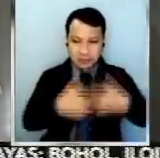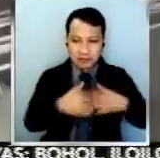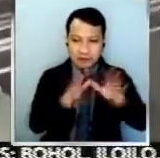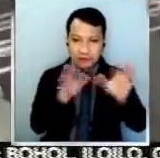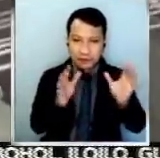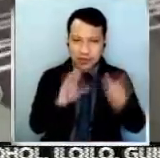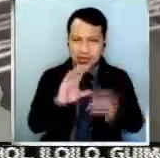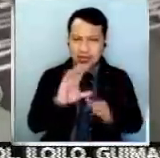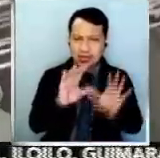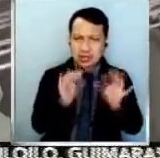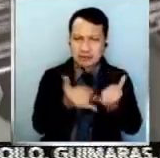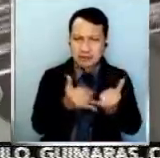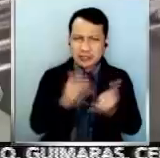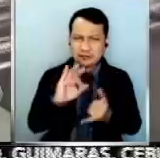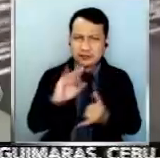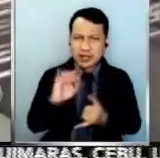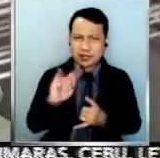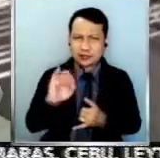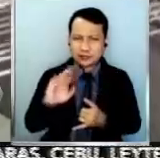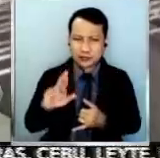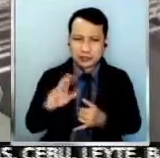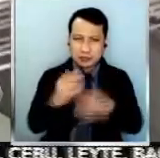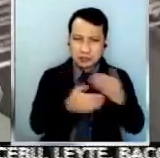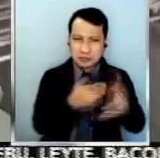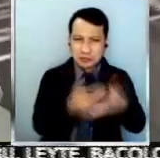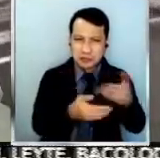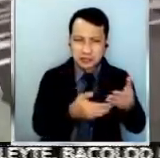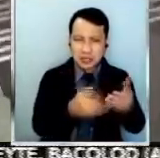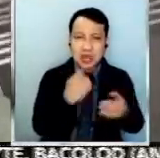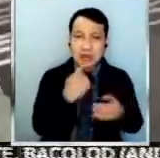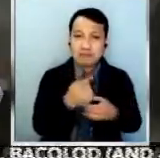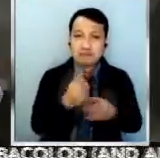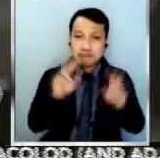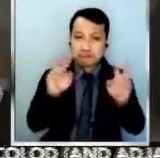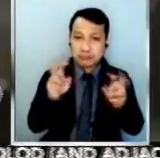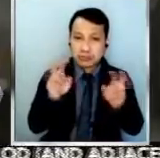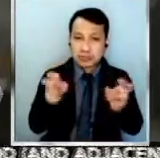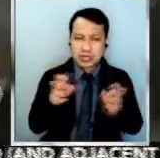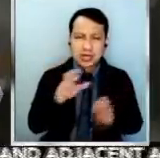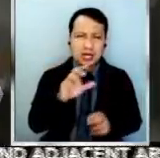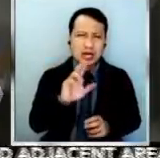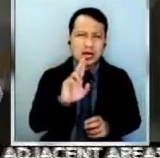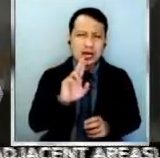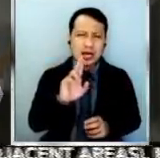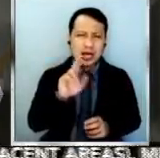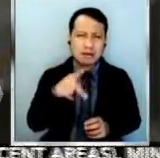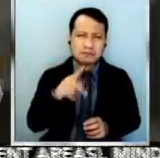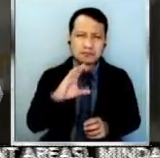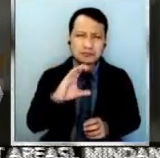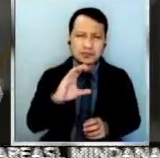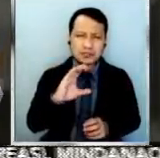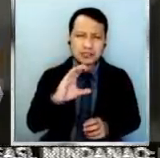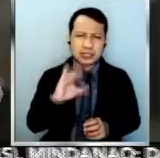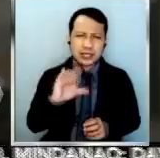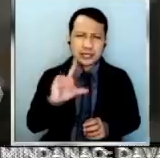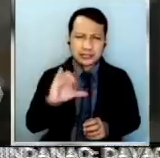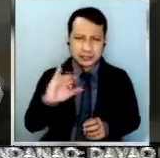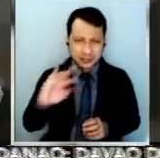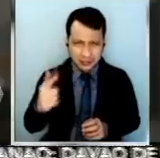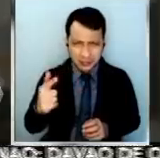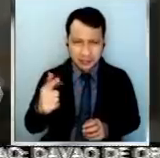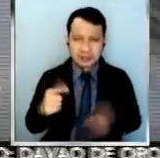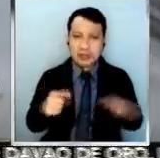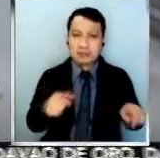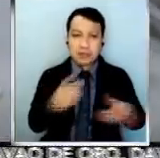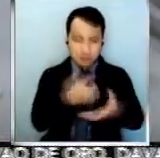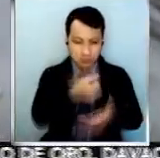kumpanya para isailalim sa proseso na kung tawagin ay upcycling. Dito, i-convert ang mga plastic bottle para maging